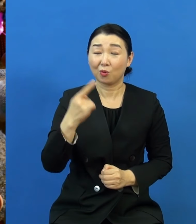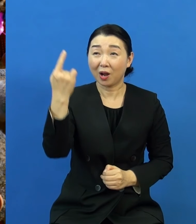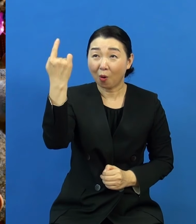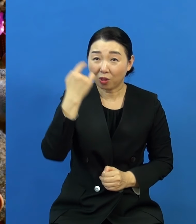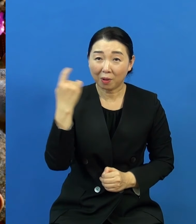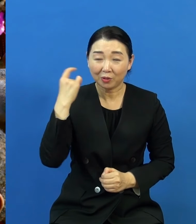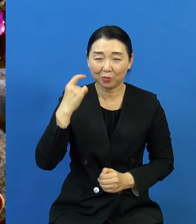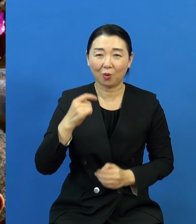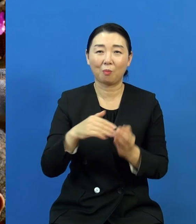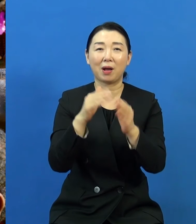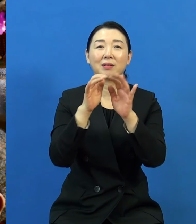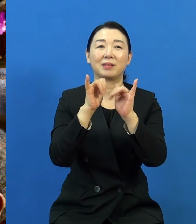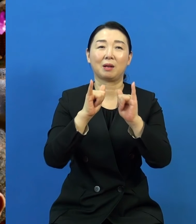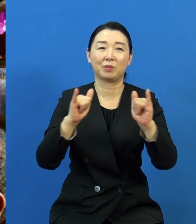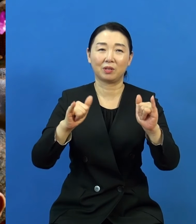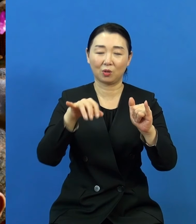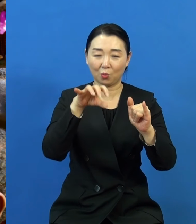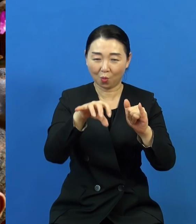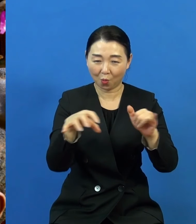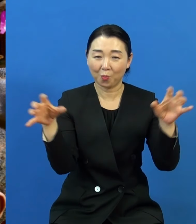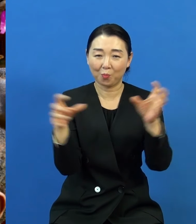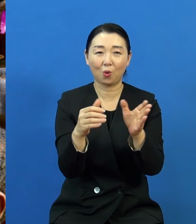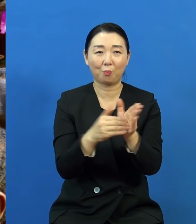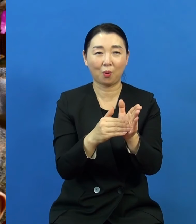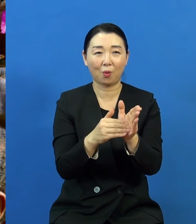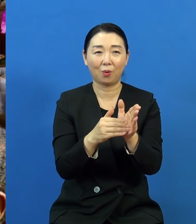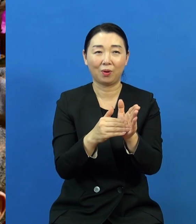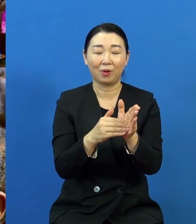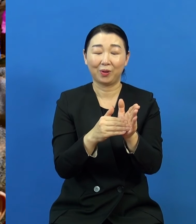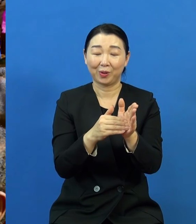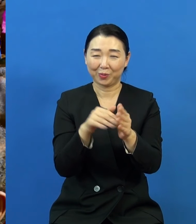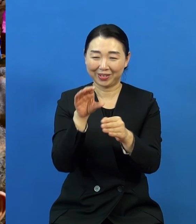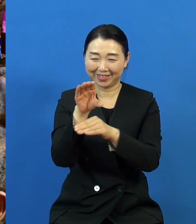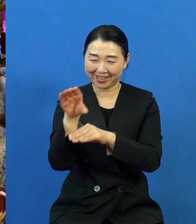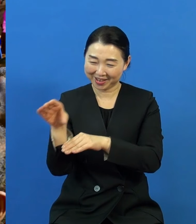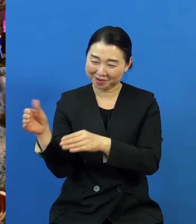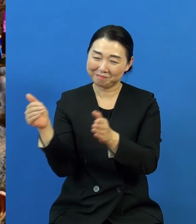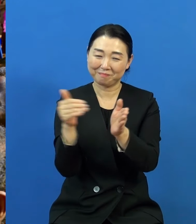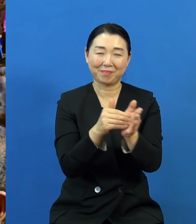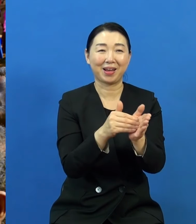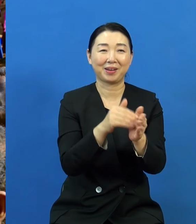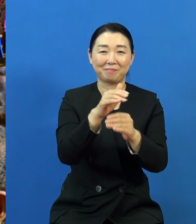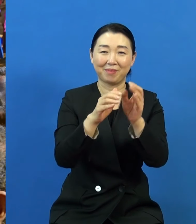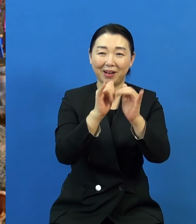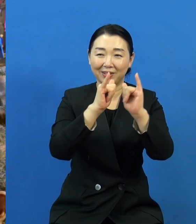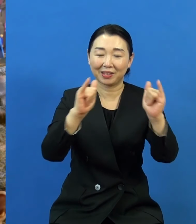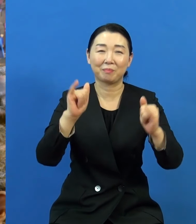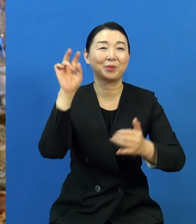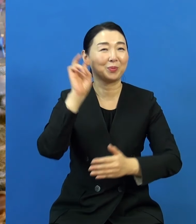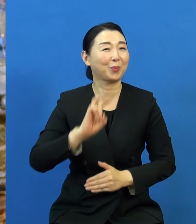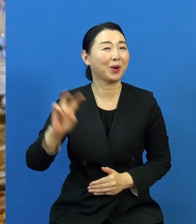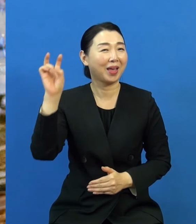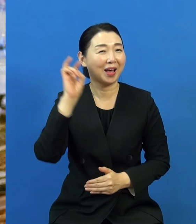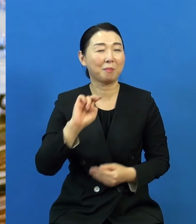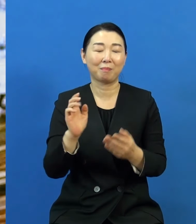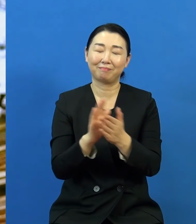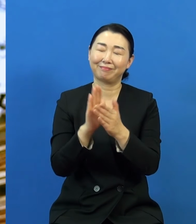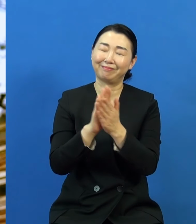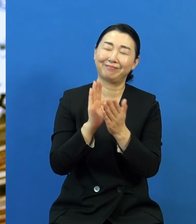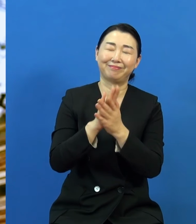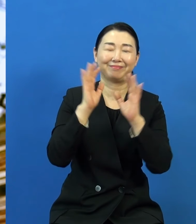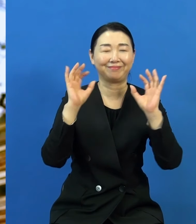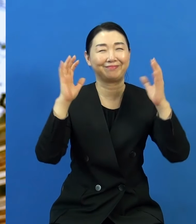사람들이 공터에 모여 있었고요. 차량이 도착하자 마을 사람들은 노래하며